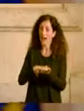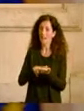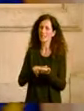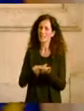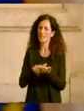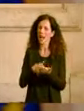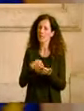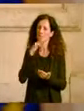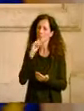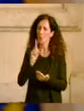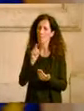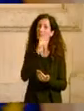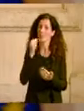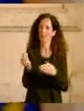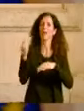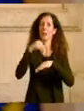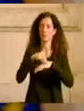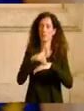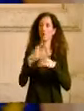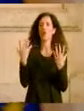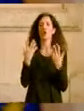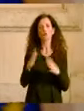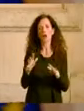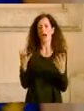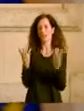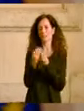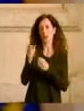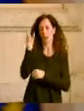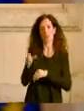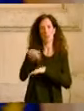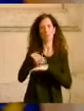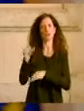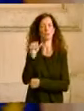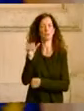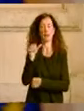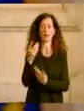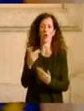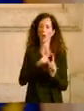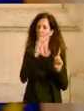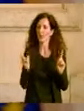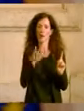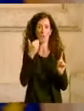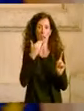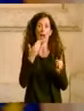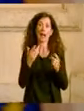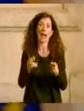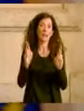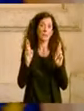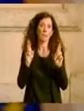parlando col ministro Spadafora, in questo momento non c'è. Speriamo che si realizzi quanto prima.